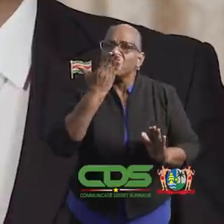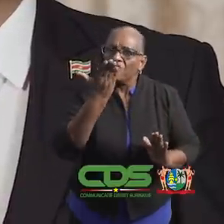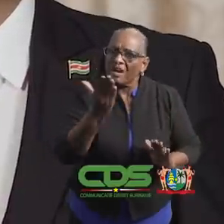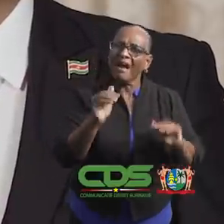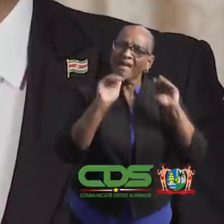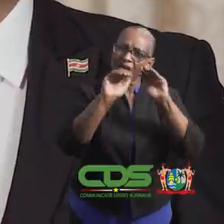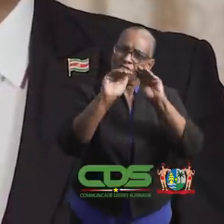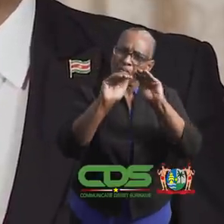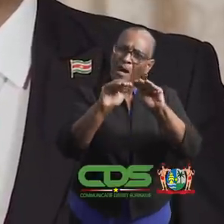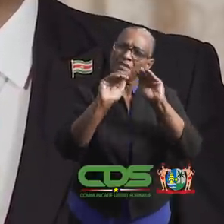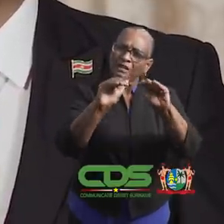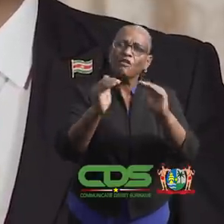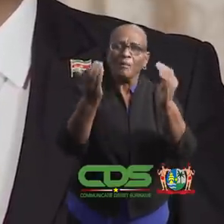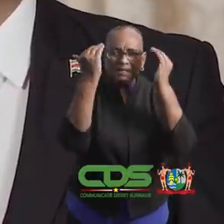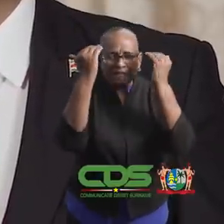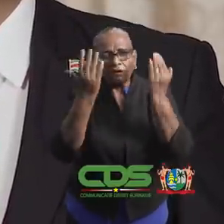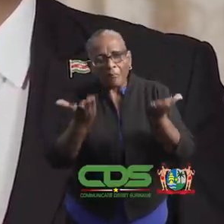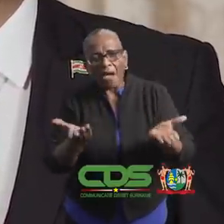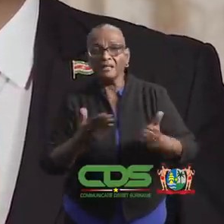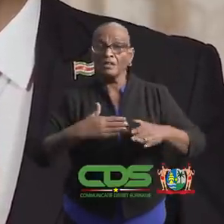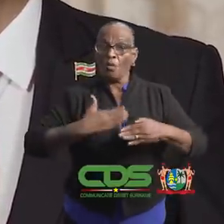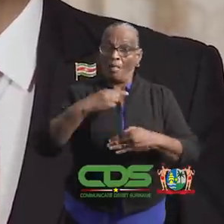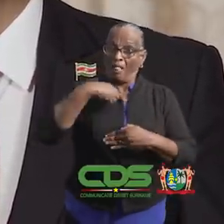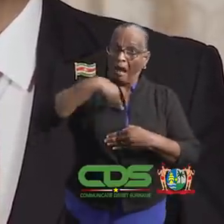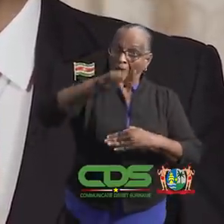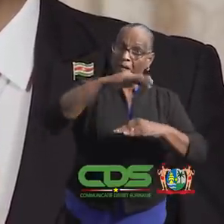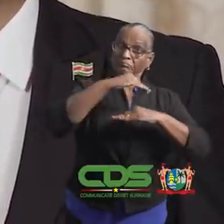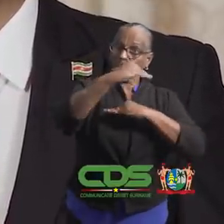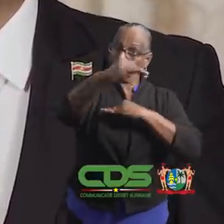laten informeren indien u plannen hebt om te reizen.